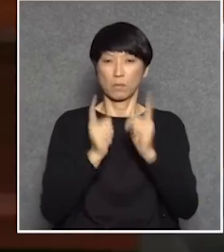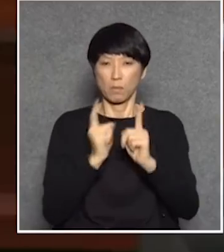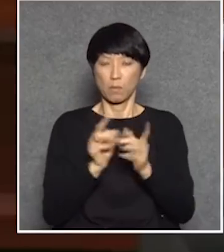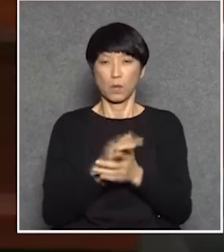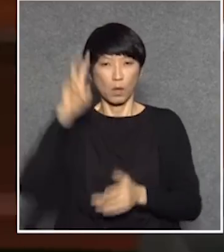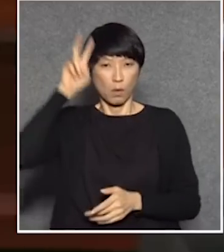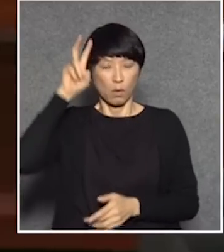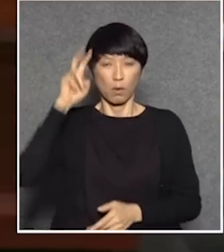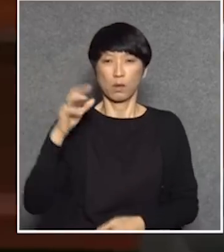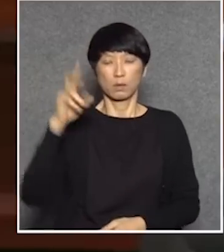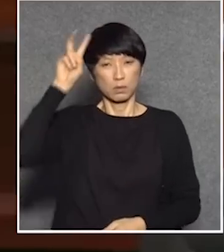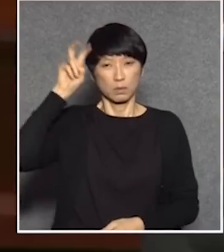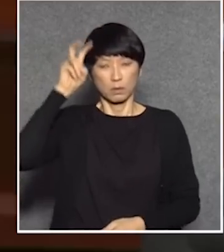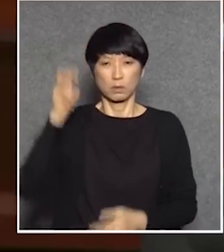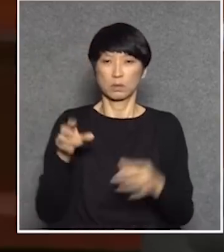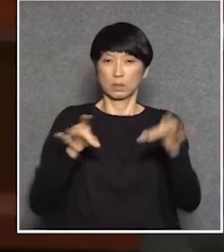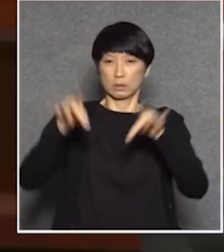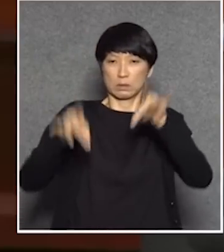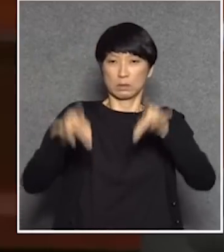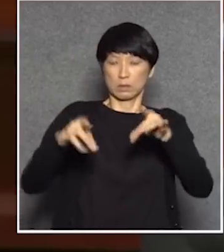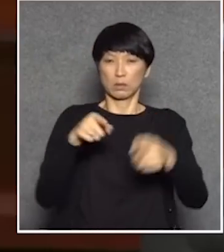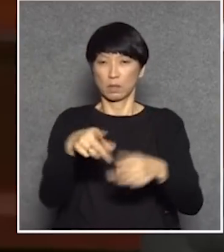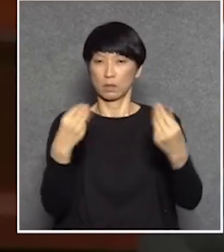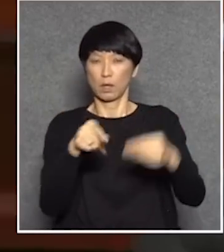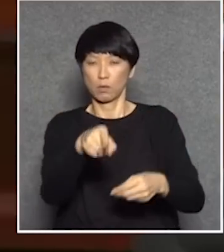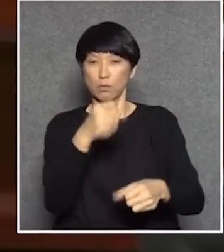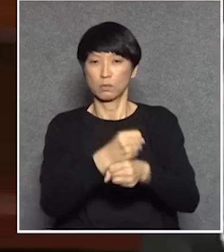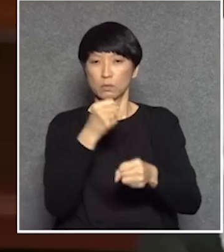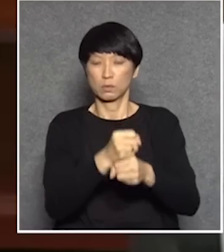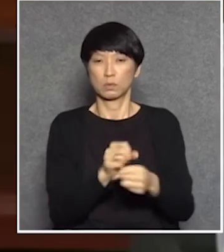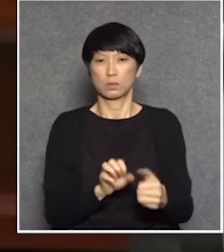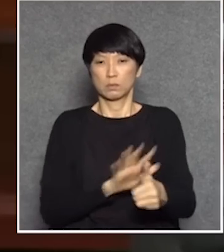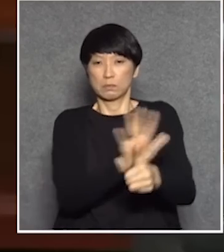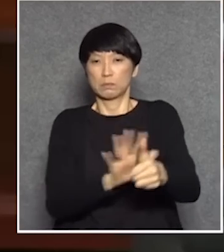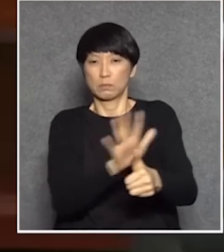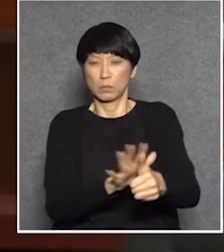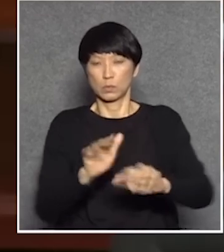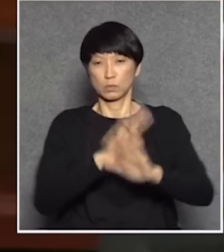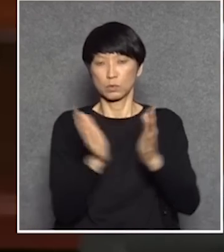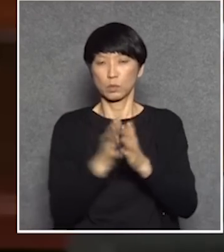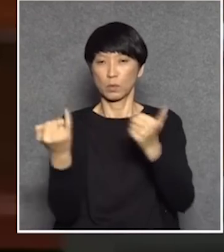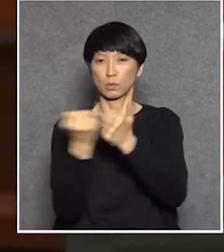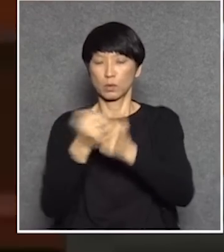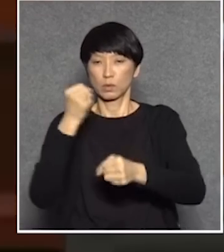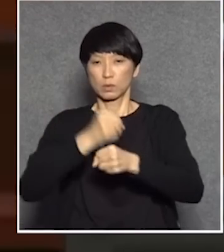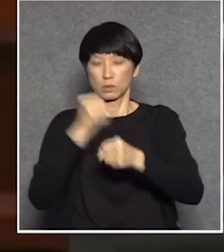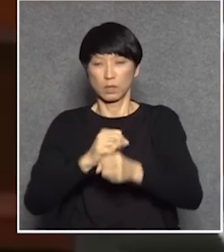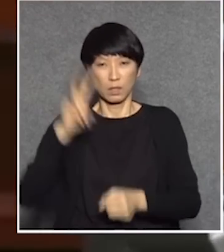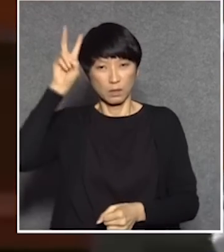手是唆使他們做這些事。不是，所有這些建制人物都是這樣的，那些學生搞事就是幕後有黑